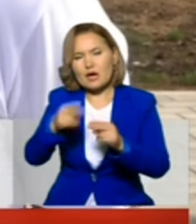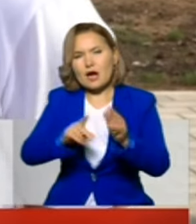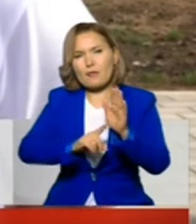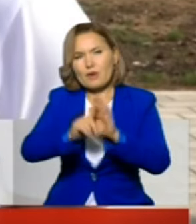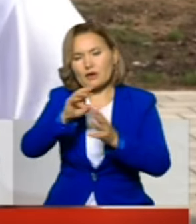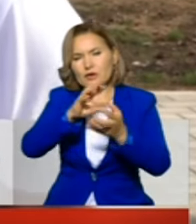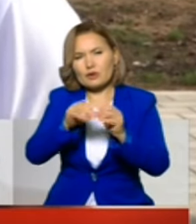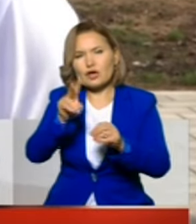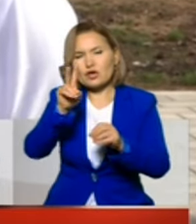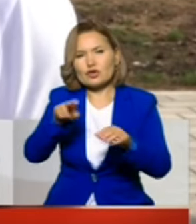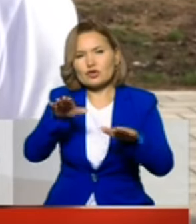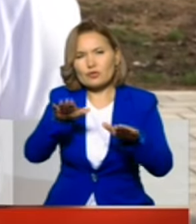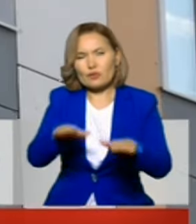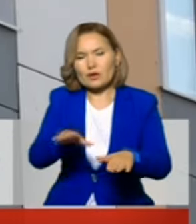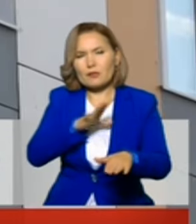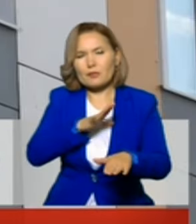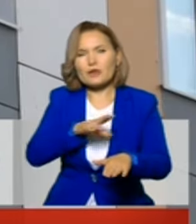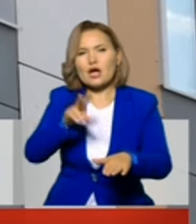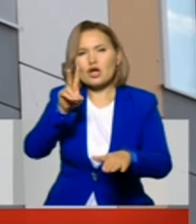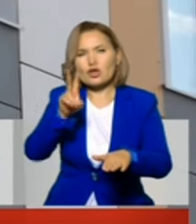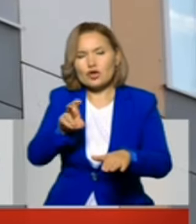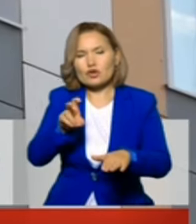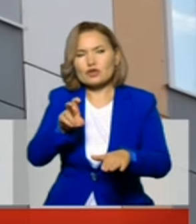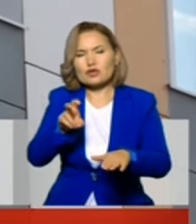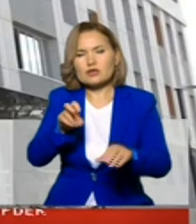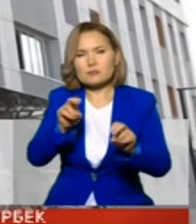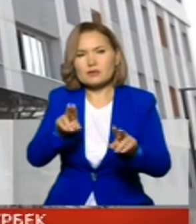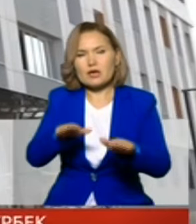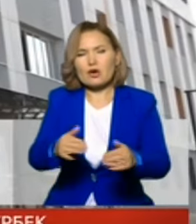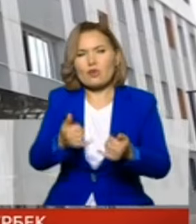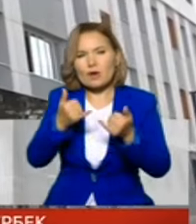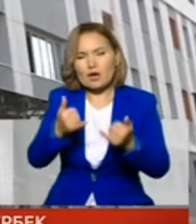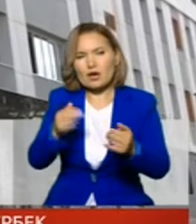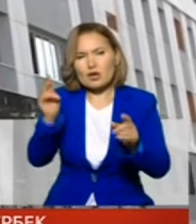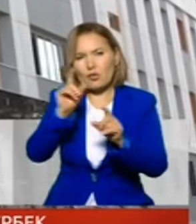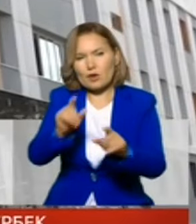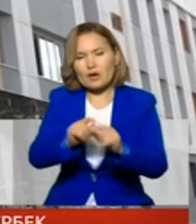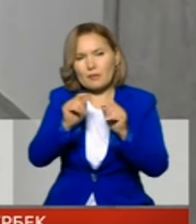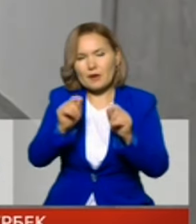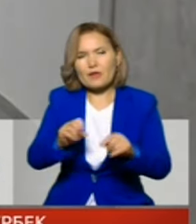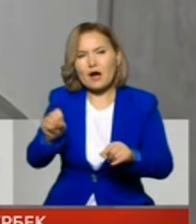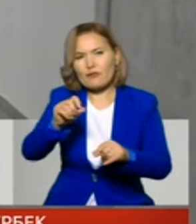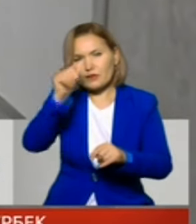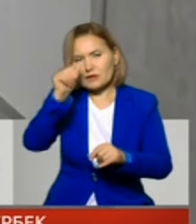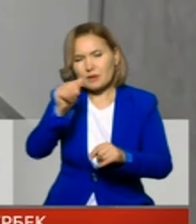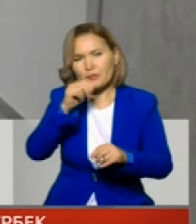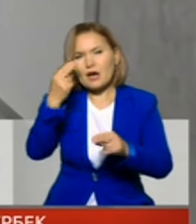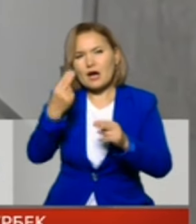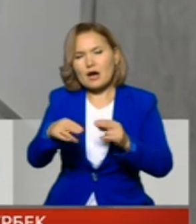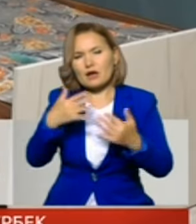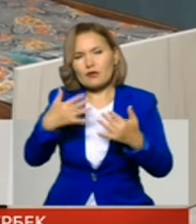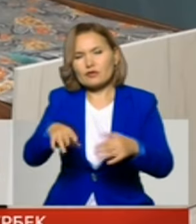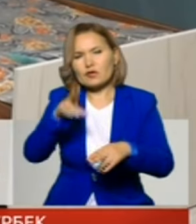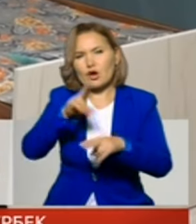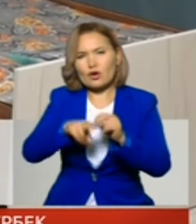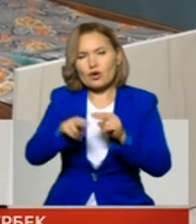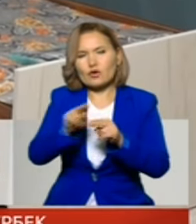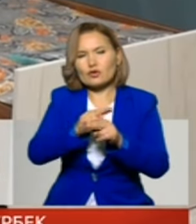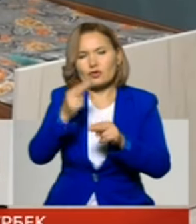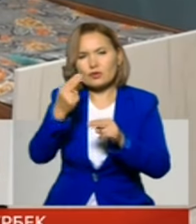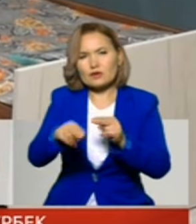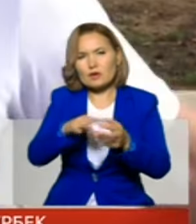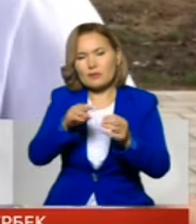200 орындық, оны өркен мектебіне арналған. Сосын енді міне биыл август айында аяқталды. Общий құрылыс жұмыс бәрі